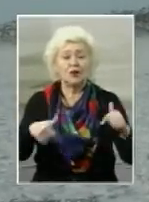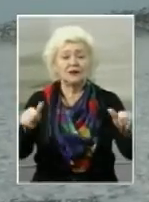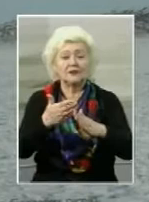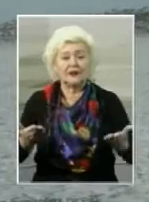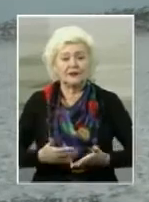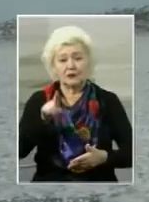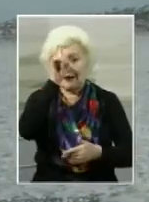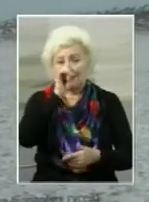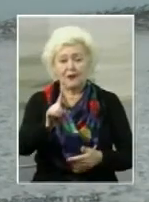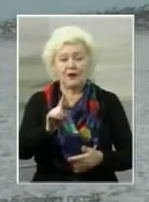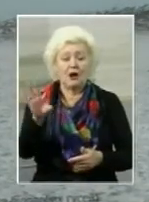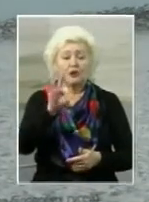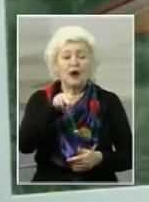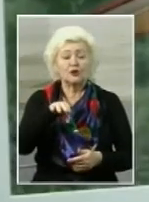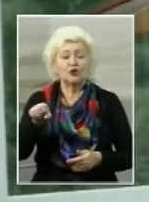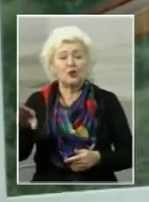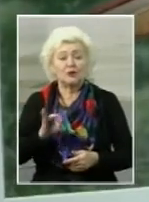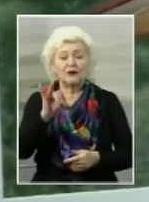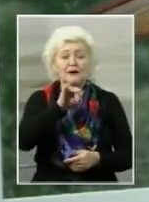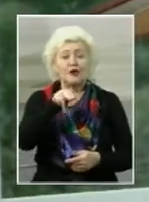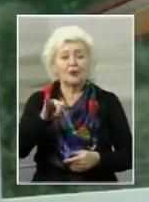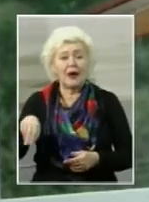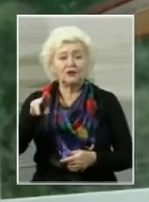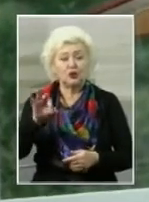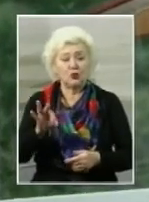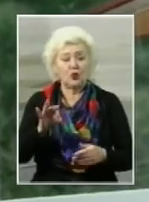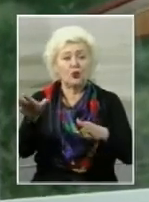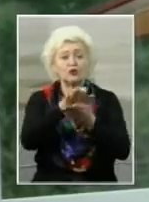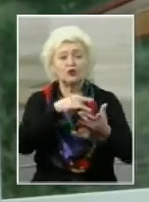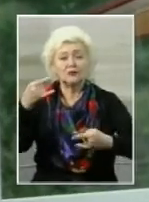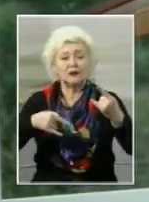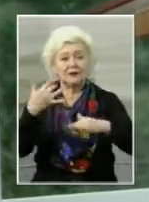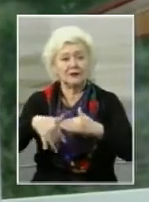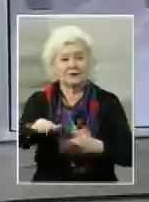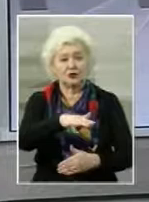на місяць. Олена Протопопова, Ігор Печенко, Суспільне, Херсон.